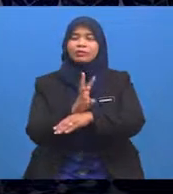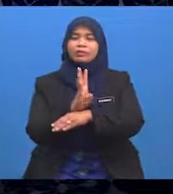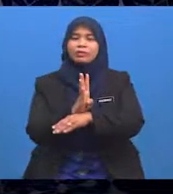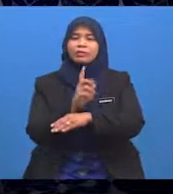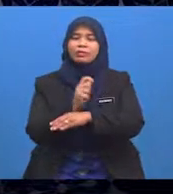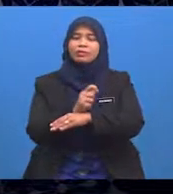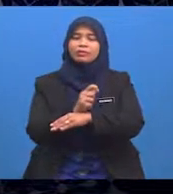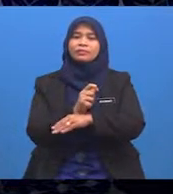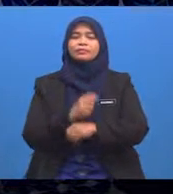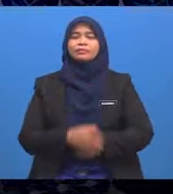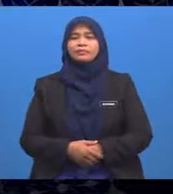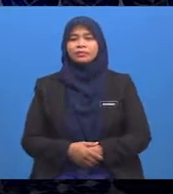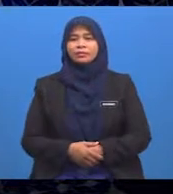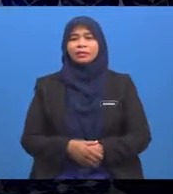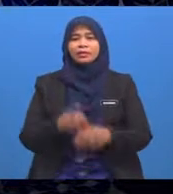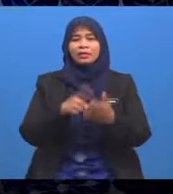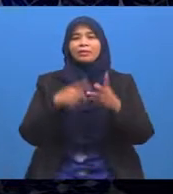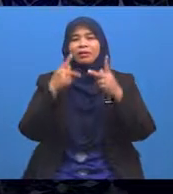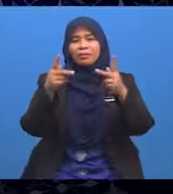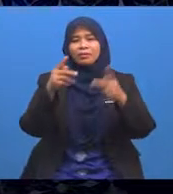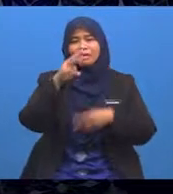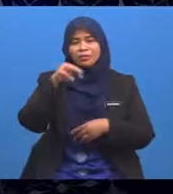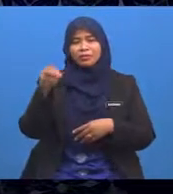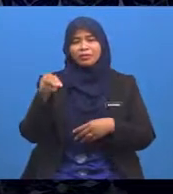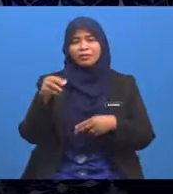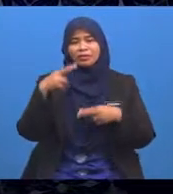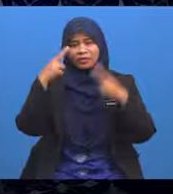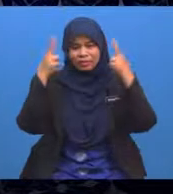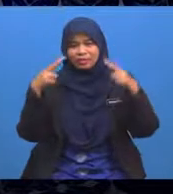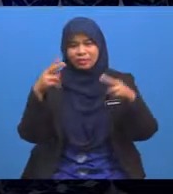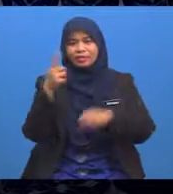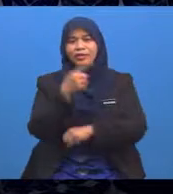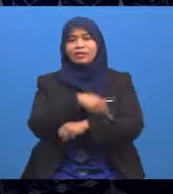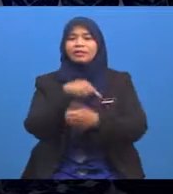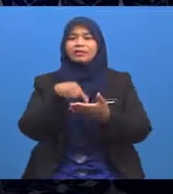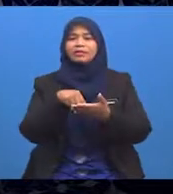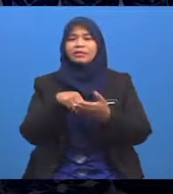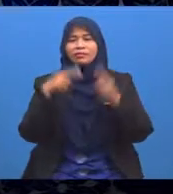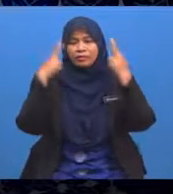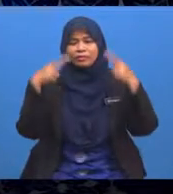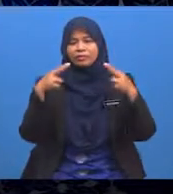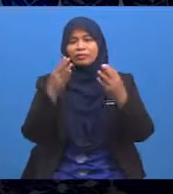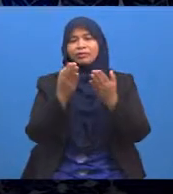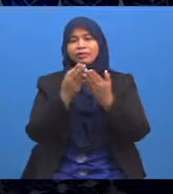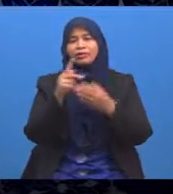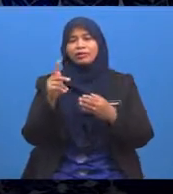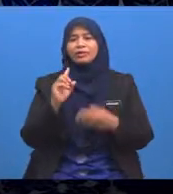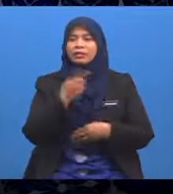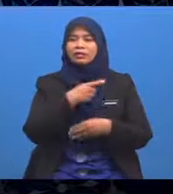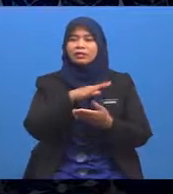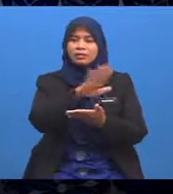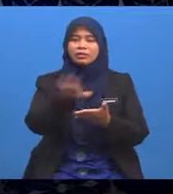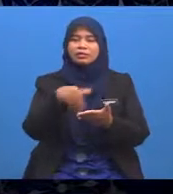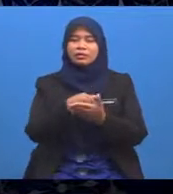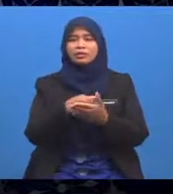warahmatullahi wabarakatuh. Apa khabar murid-murid ustazah pada hari ini? Ustazah doakan kita semua